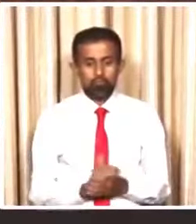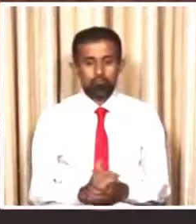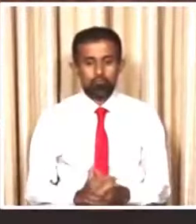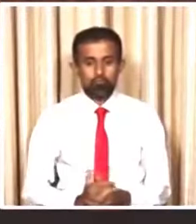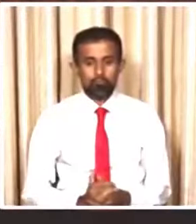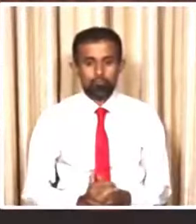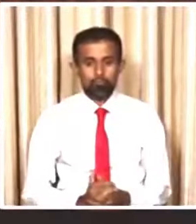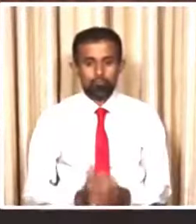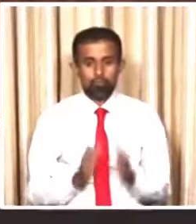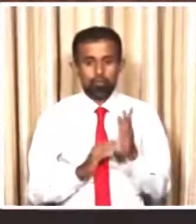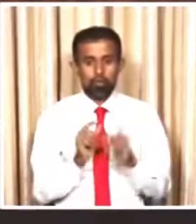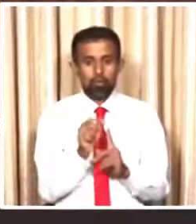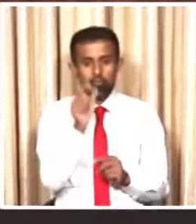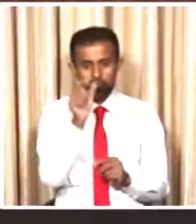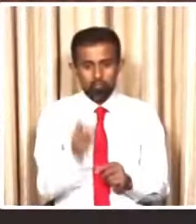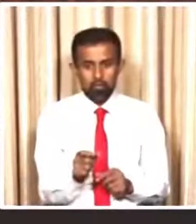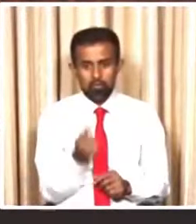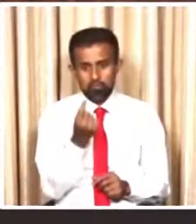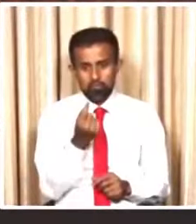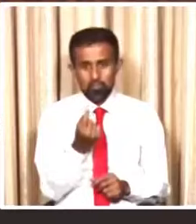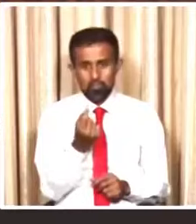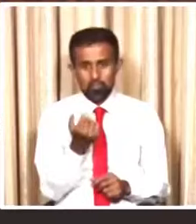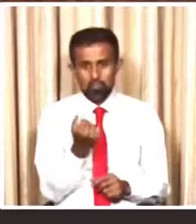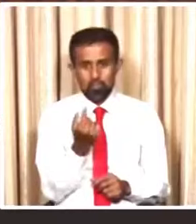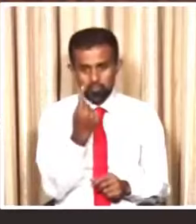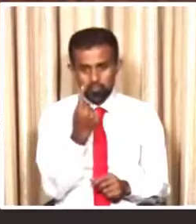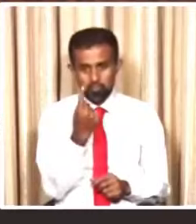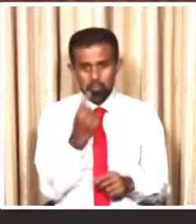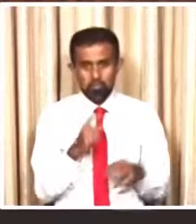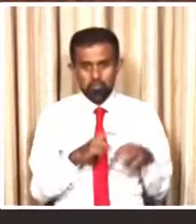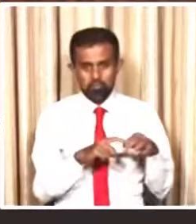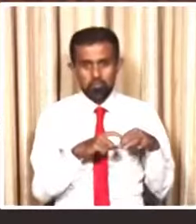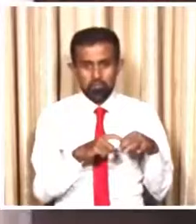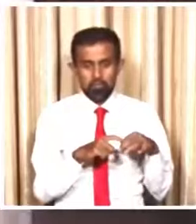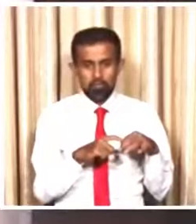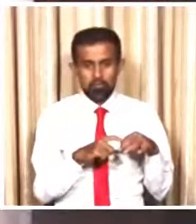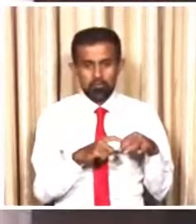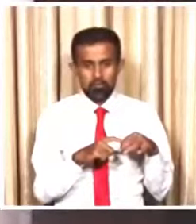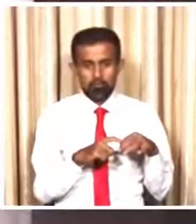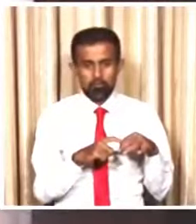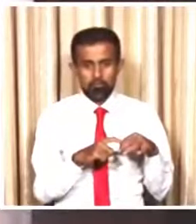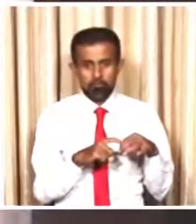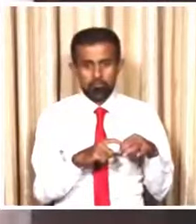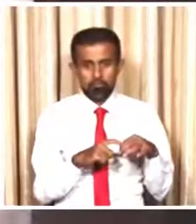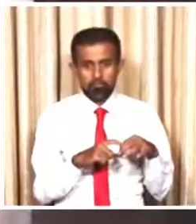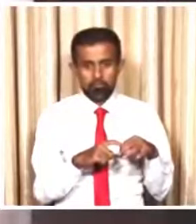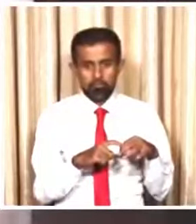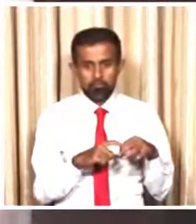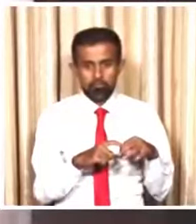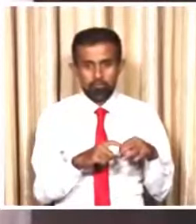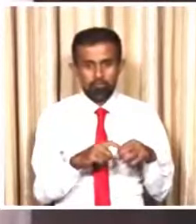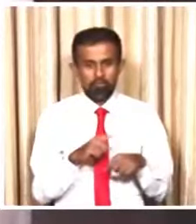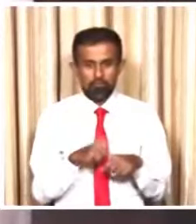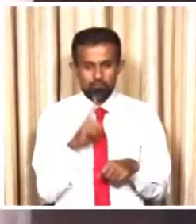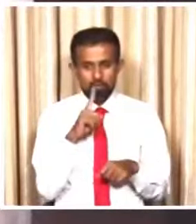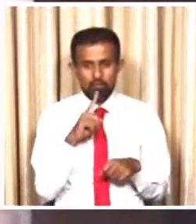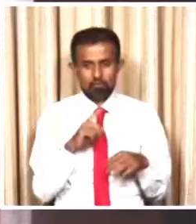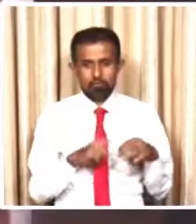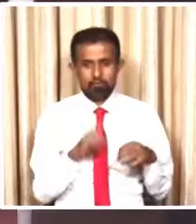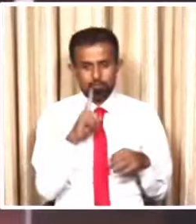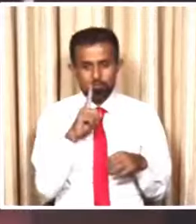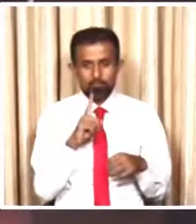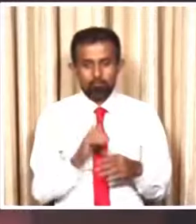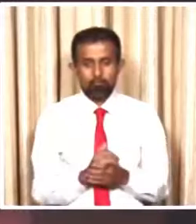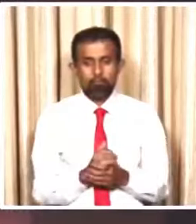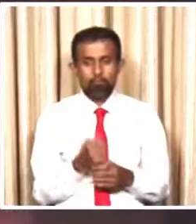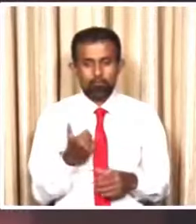නෑ එමෙතුමා මට තව ඔබතුමා තව පොඩි ප්‍රශ්නයක් තියෙනවා ඔබතුමාට. මේ 22 ඇතුලේ ප්‍රශ්නයක්. විනාඩියක් මේක